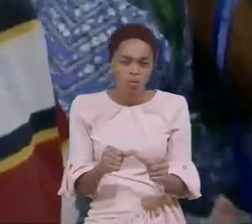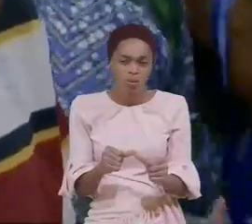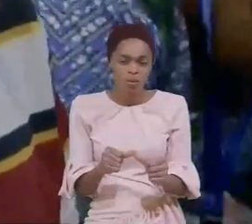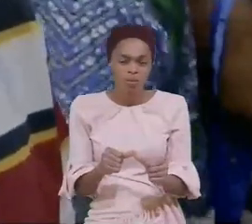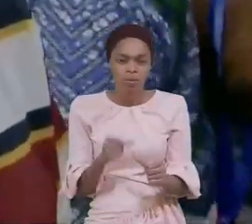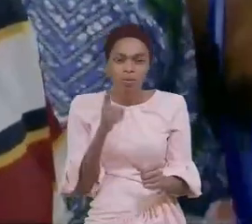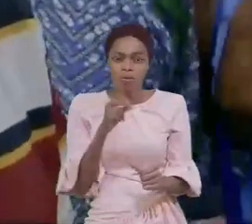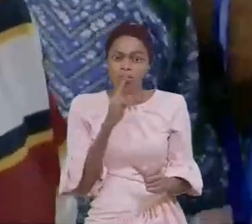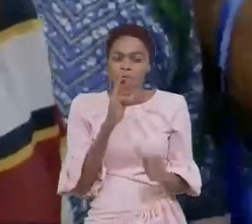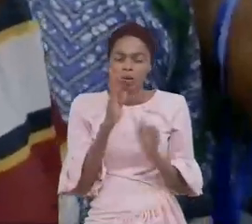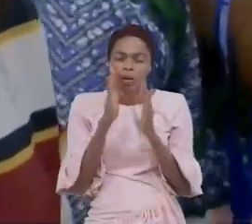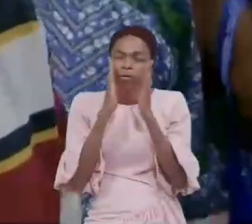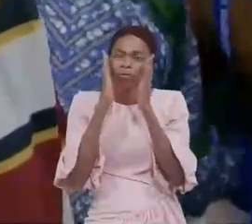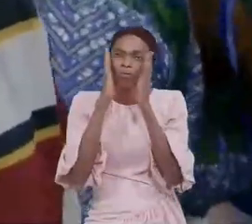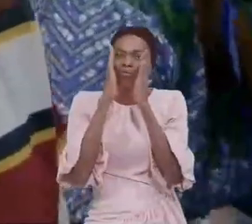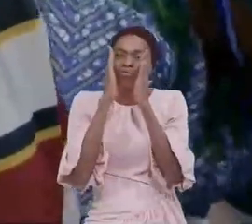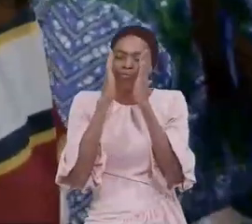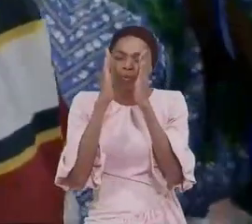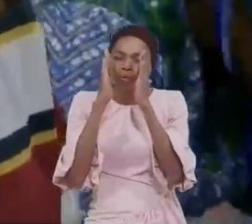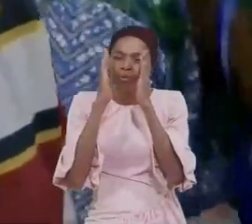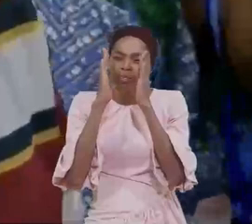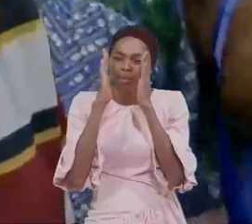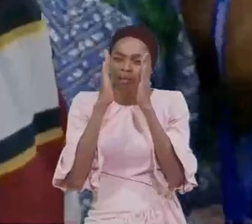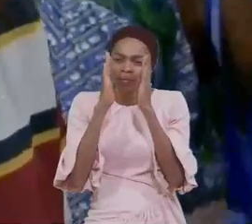Vous êtes focalisé.